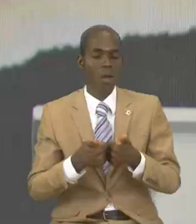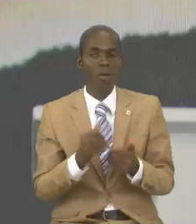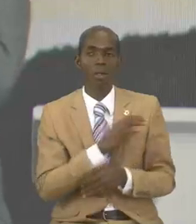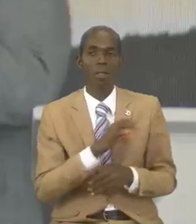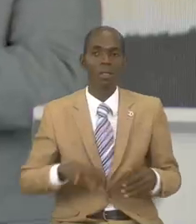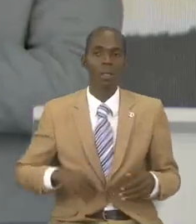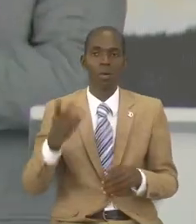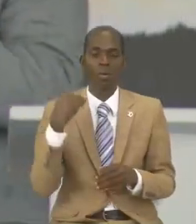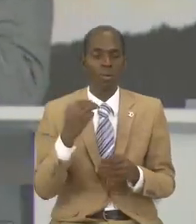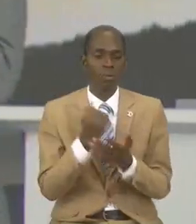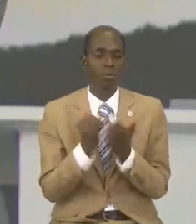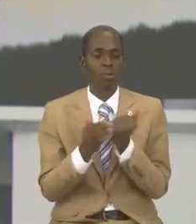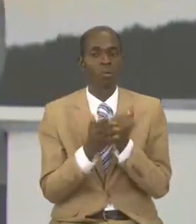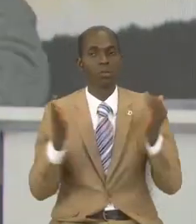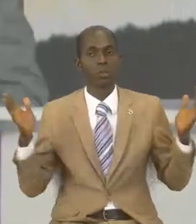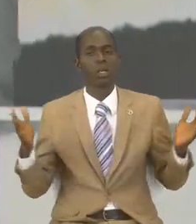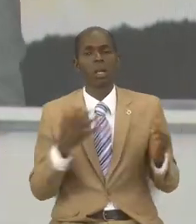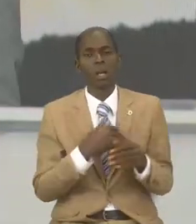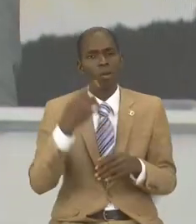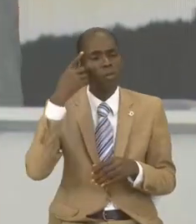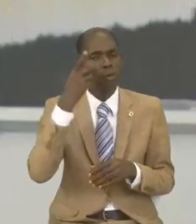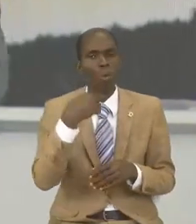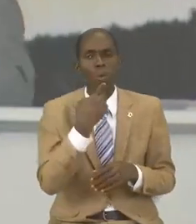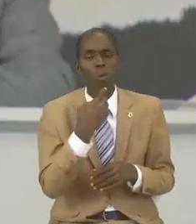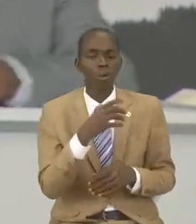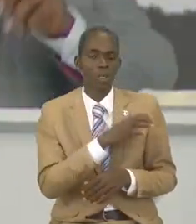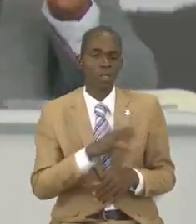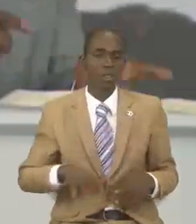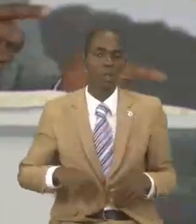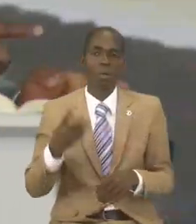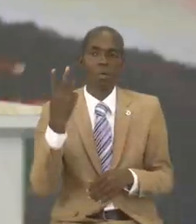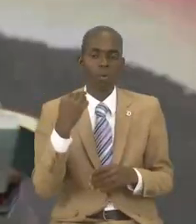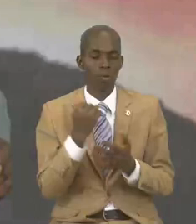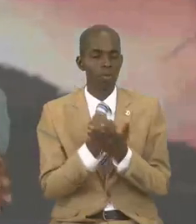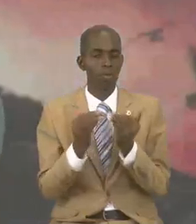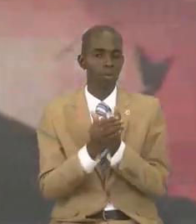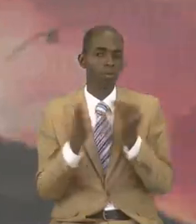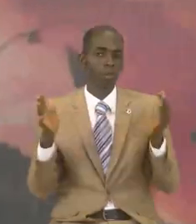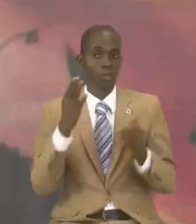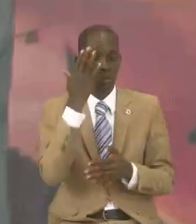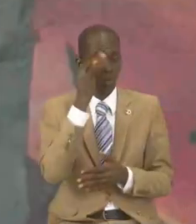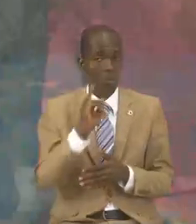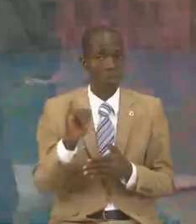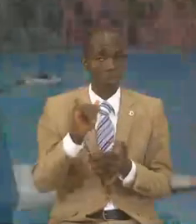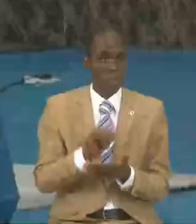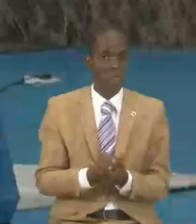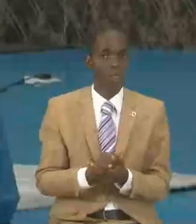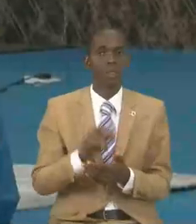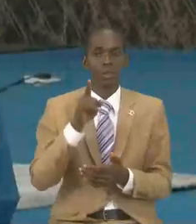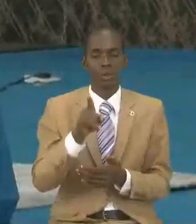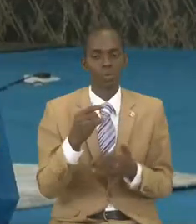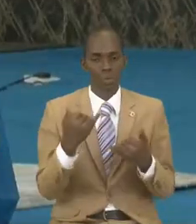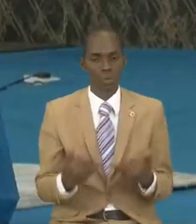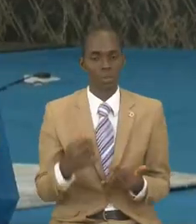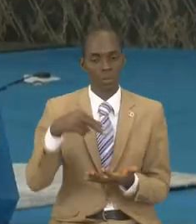a été crucifié, et pour qui Christ a été crucifié, sachant, vous devez